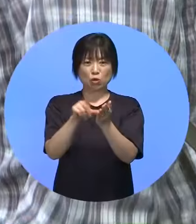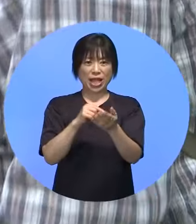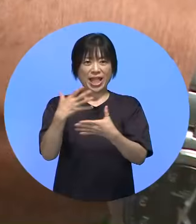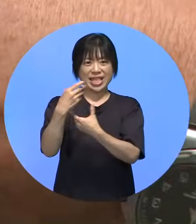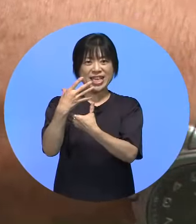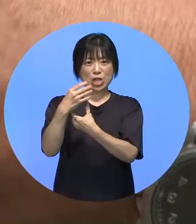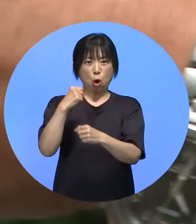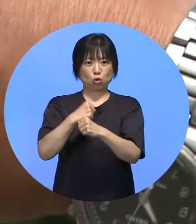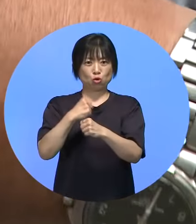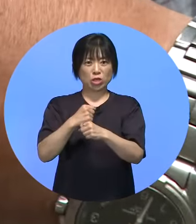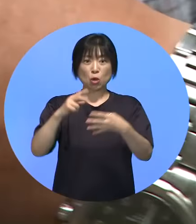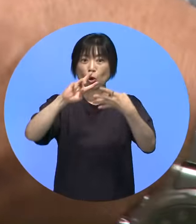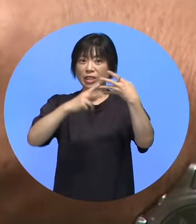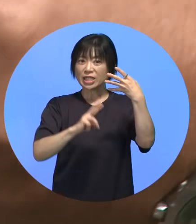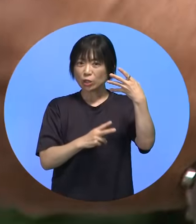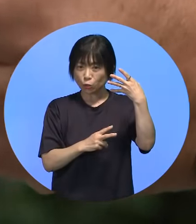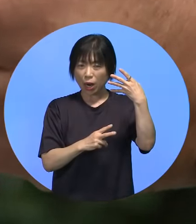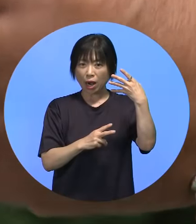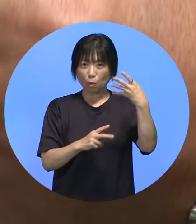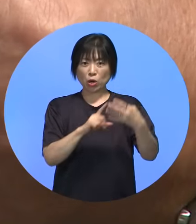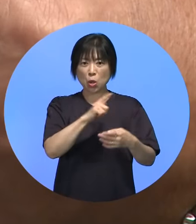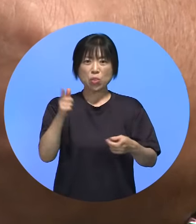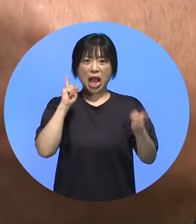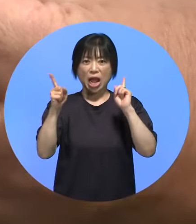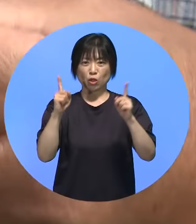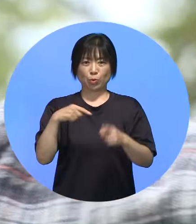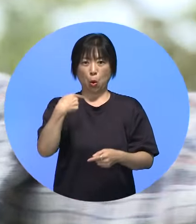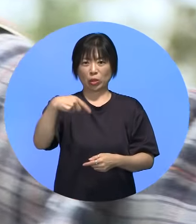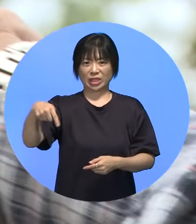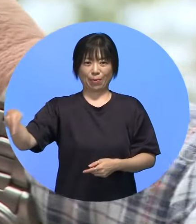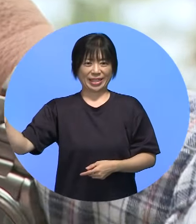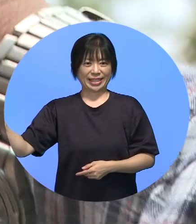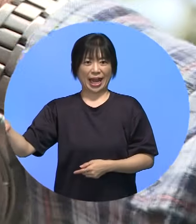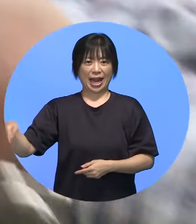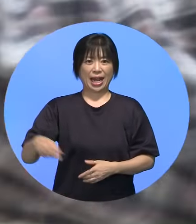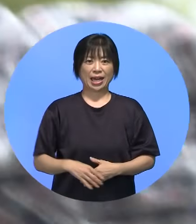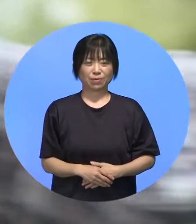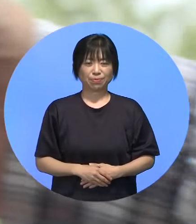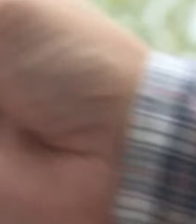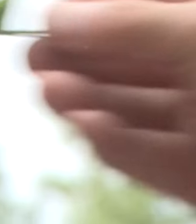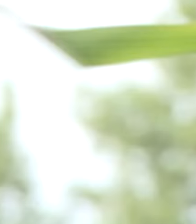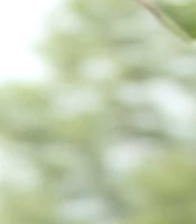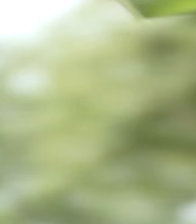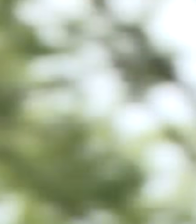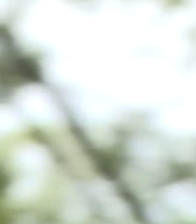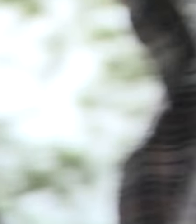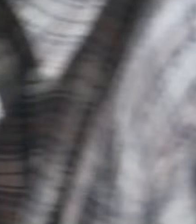などこの季節ならではの草花でいろいろな遊び教えました